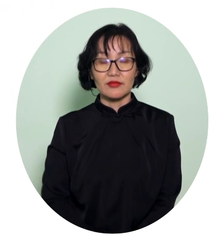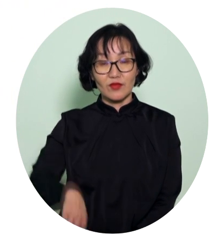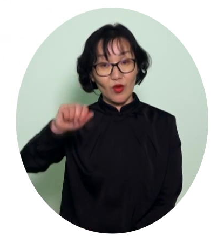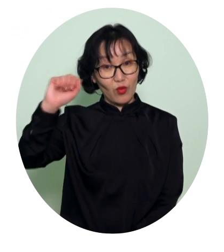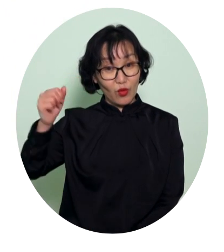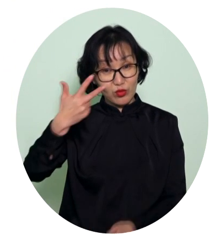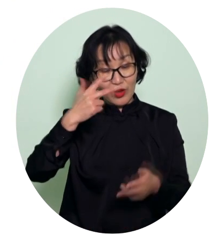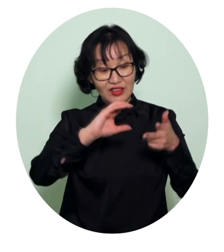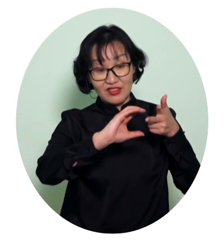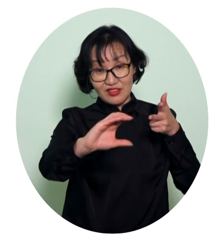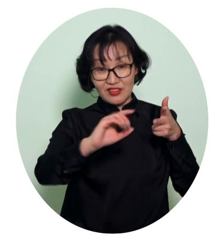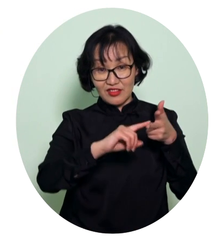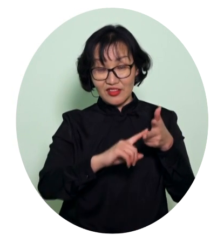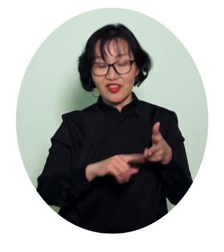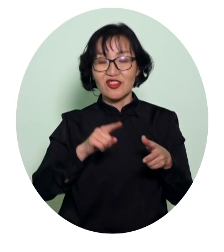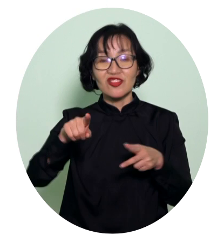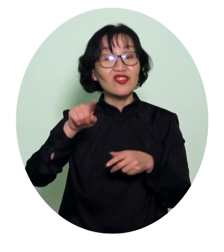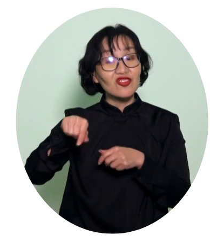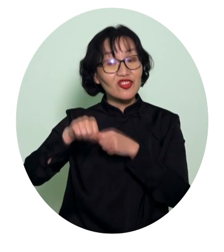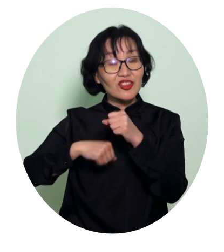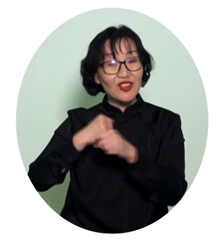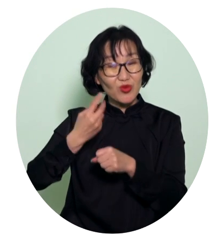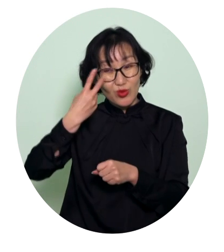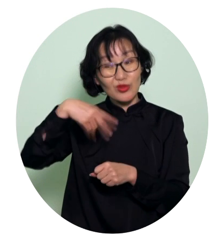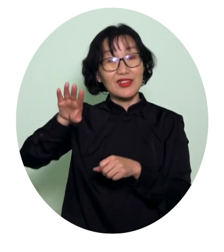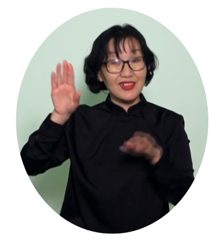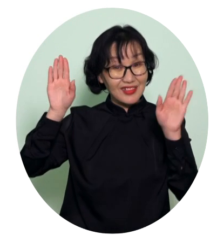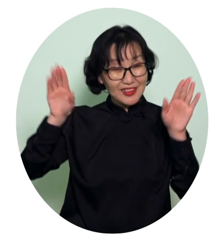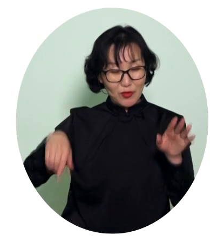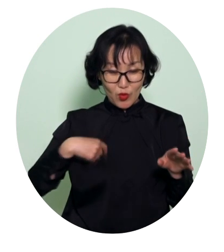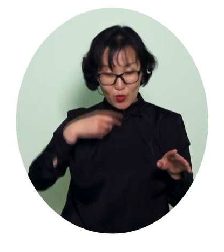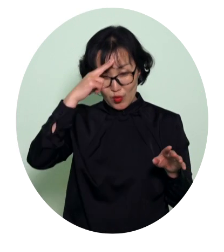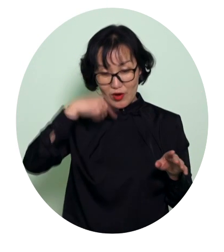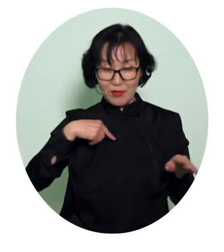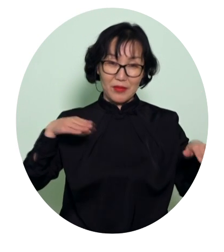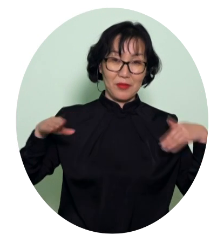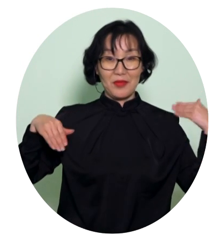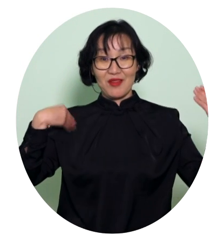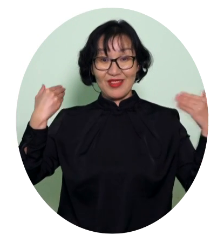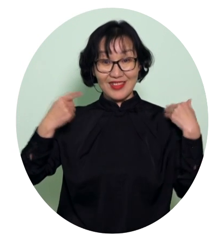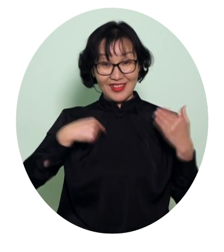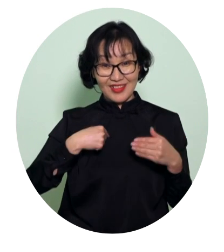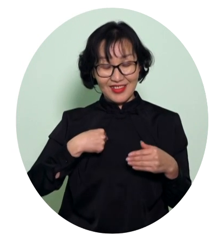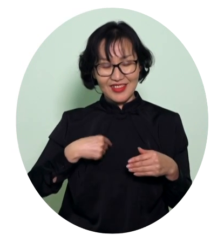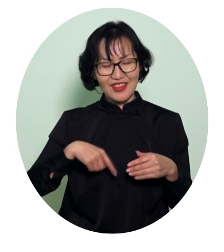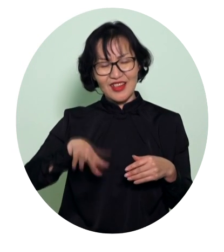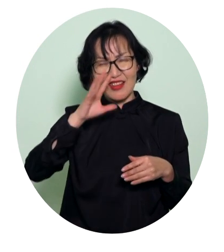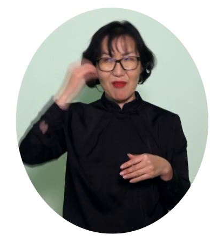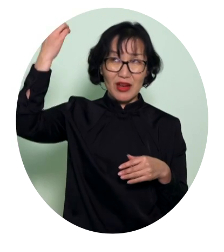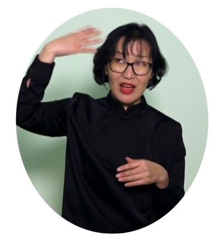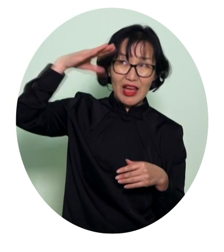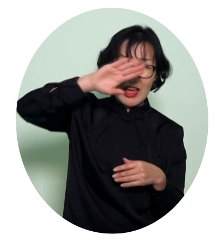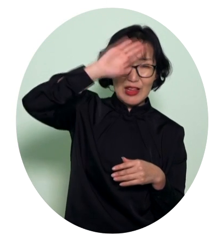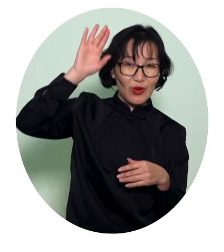За, 3 дугаар хэсэг нь байна. За, тэр жилийн наадам ээжтэйгээ үдсэн хүү баяр баясгалантайгаа хичнээн